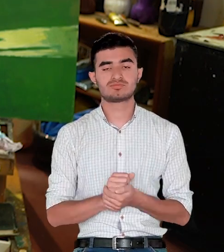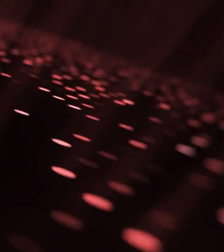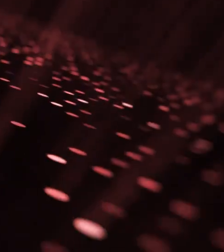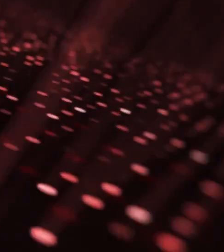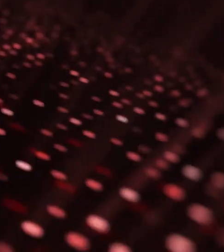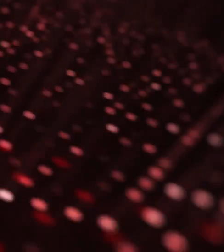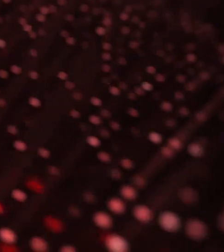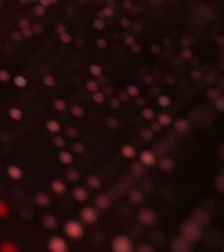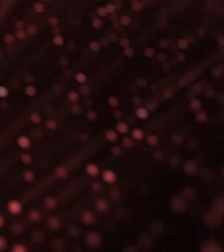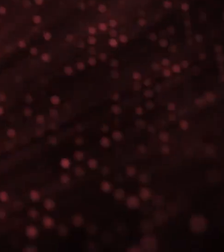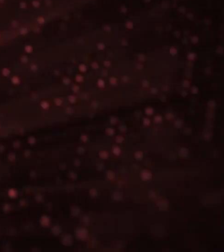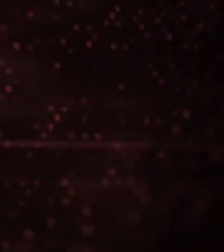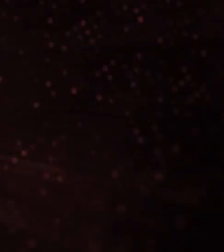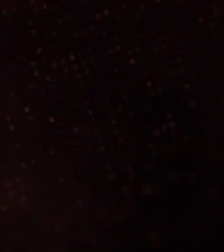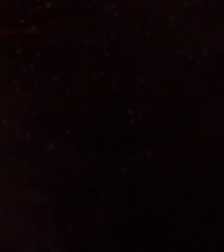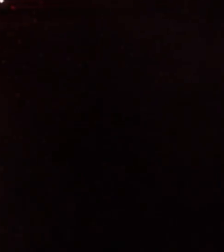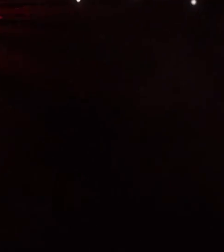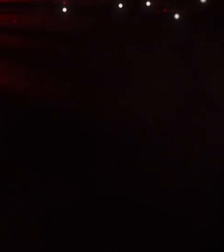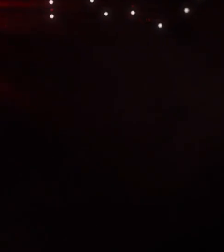نہیں.